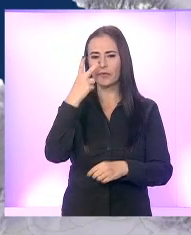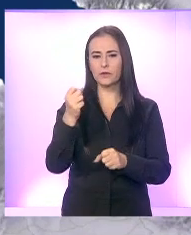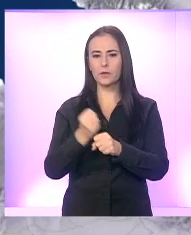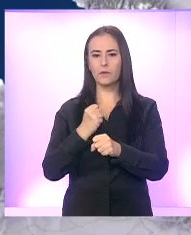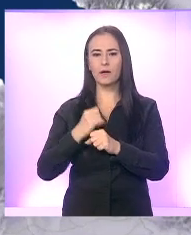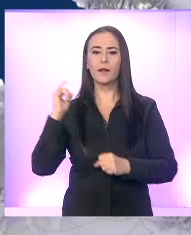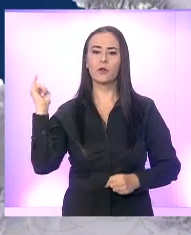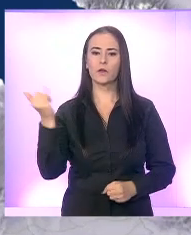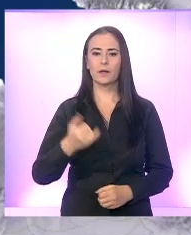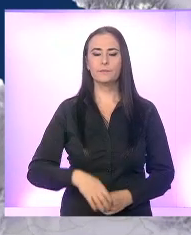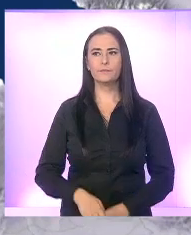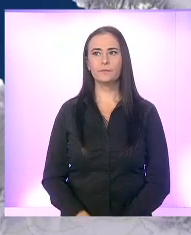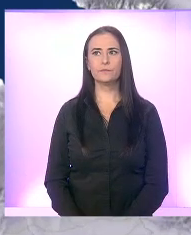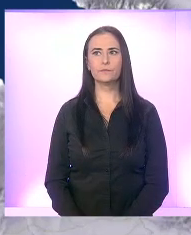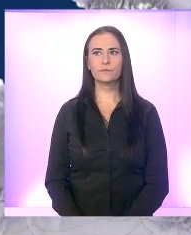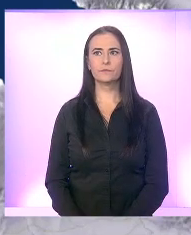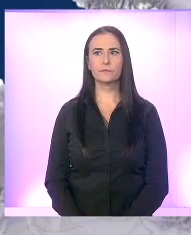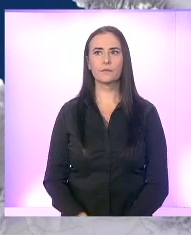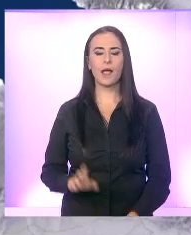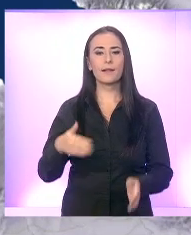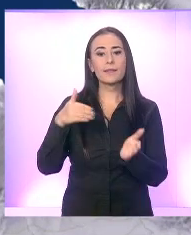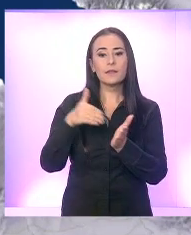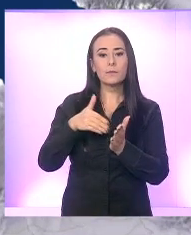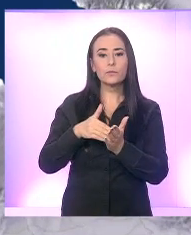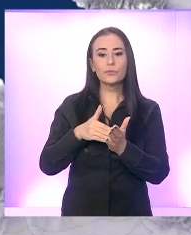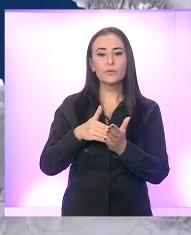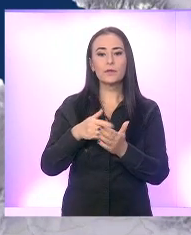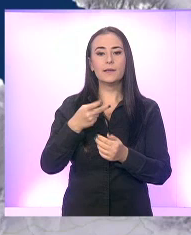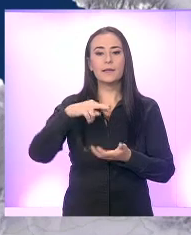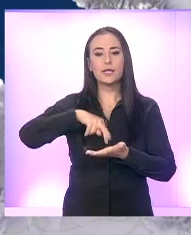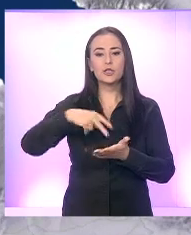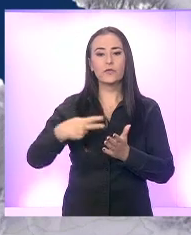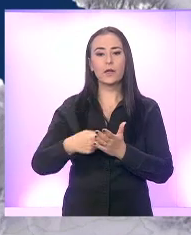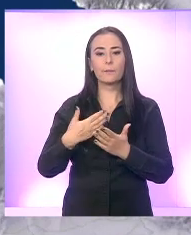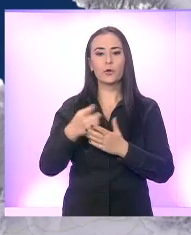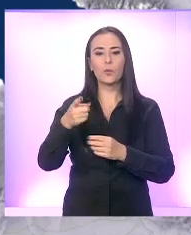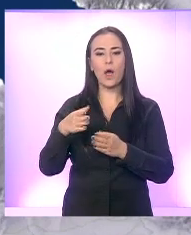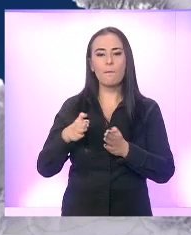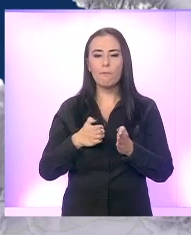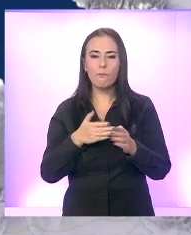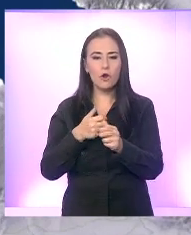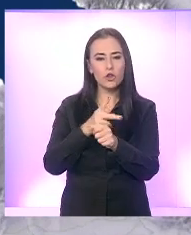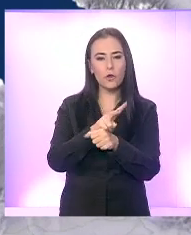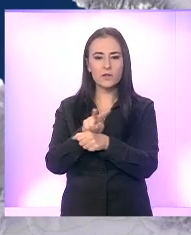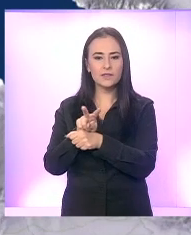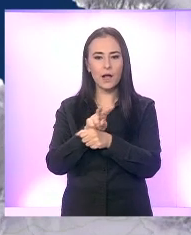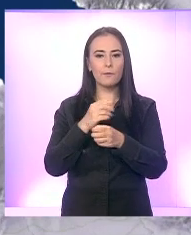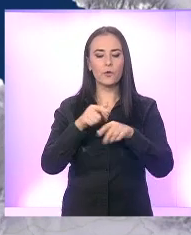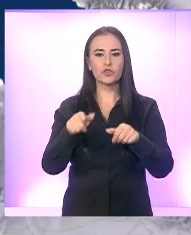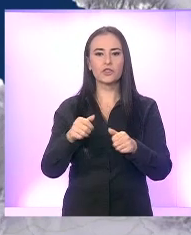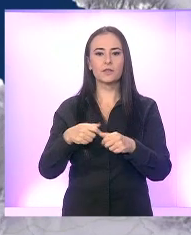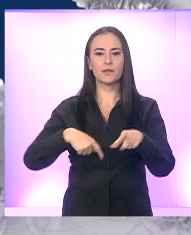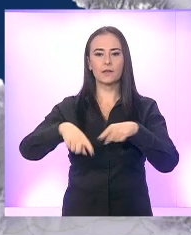ferate române? Ar trebui urgentate lucrările pe coridoarele de transport, cum este